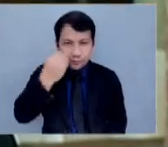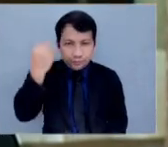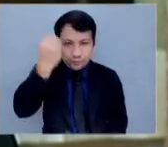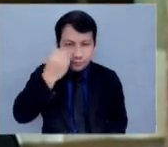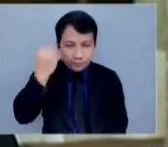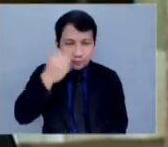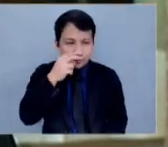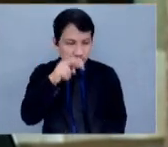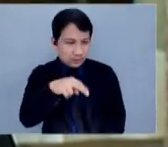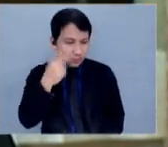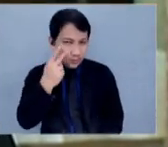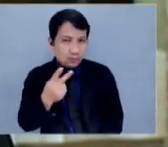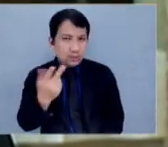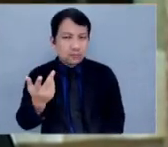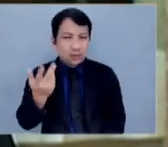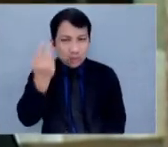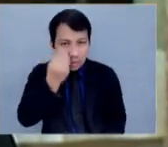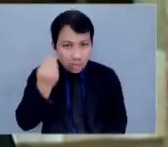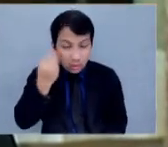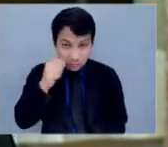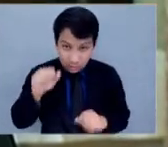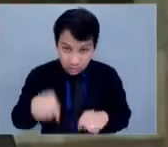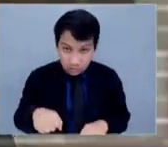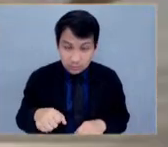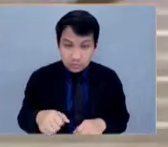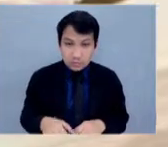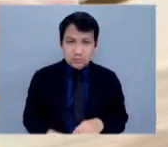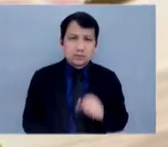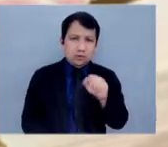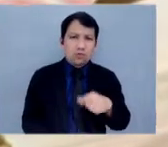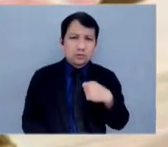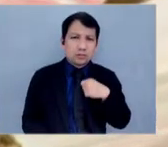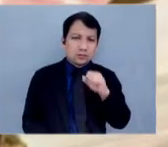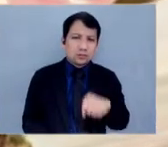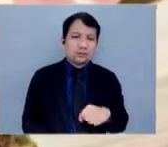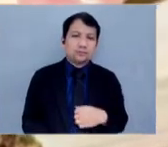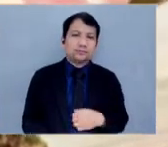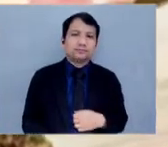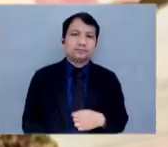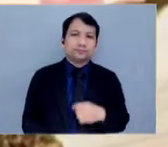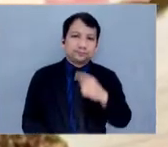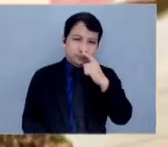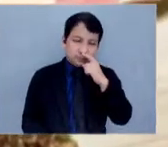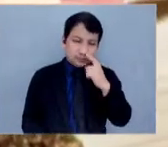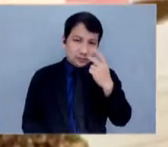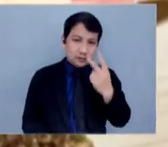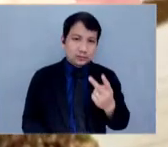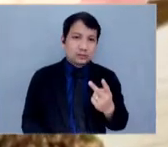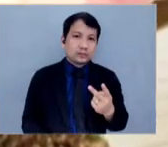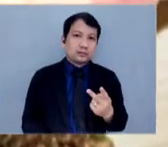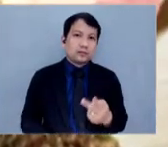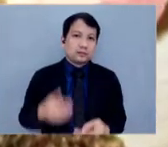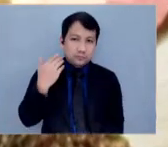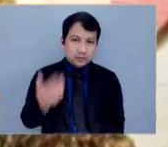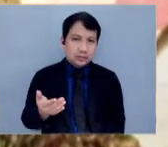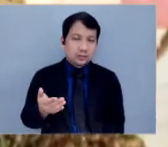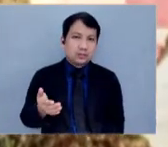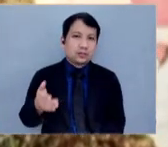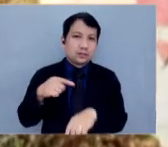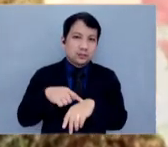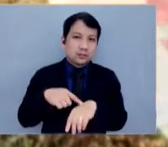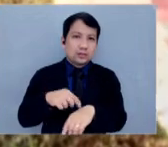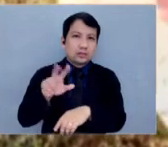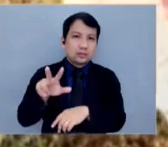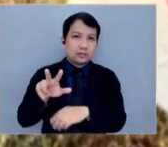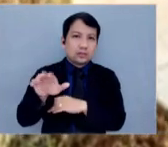kanya na nahihilo. Kaya mo bang, girl? Sabi, oo, kaya ko. Hanggang sa natagpuan na lang siyang patay bandang alas 3 ng